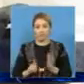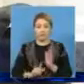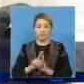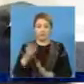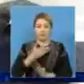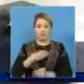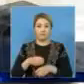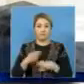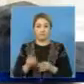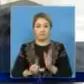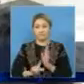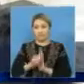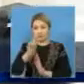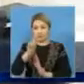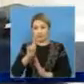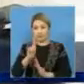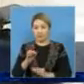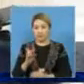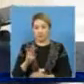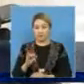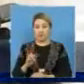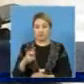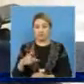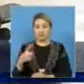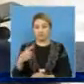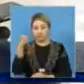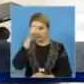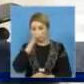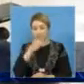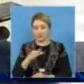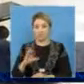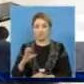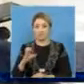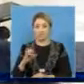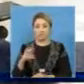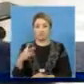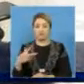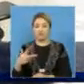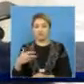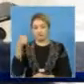уже дали старт, это март 2021 года и сентябрь